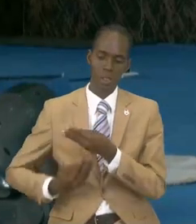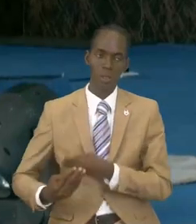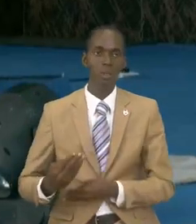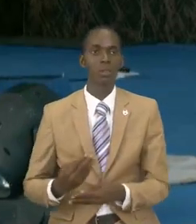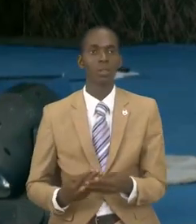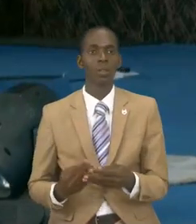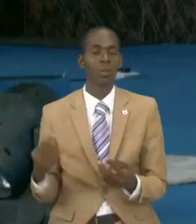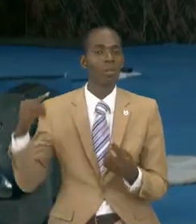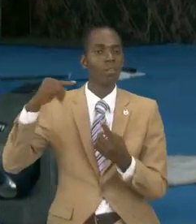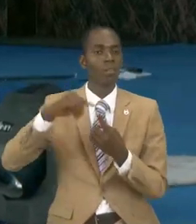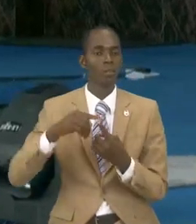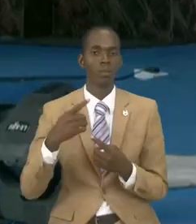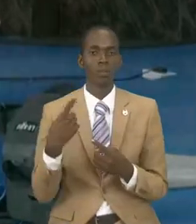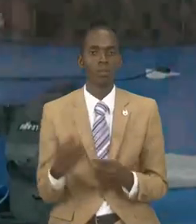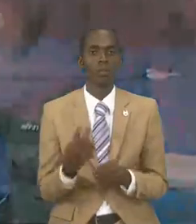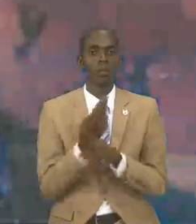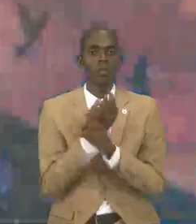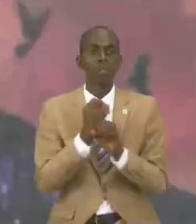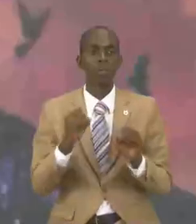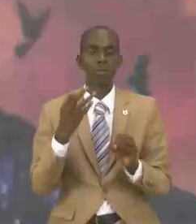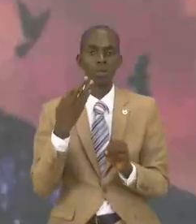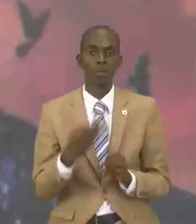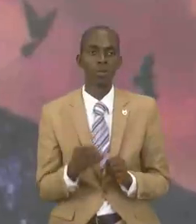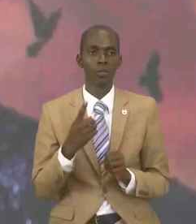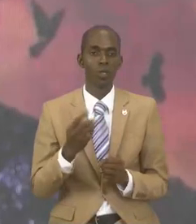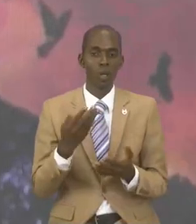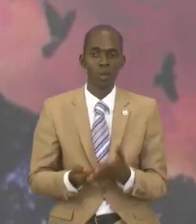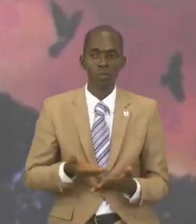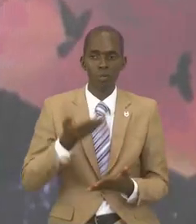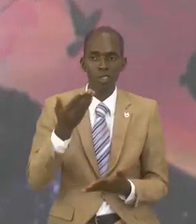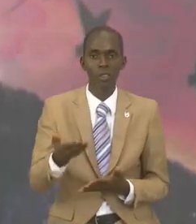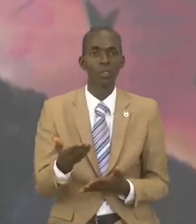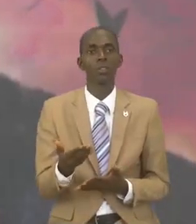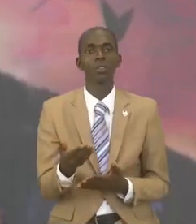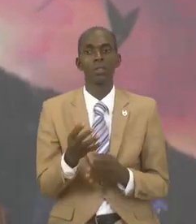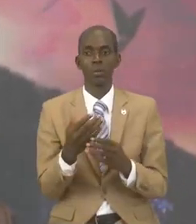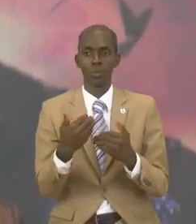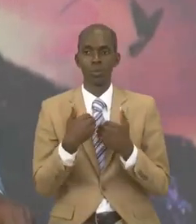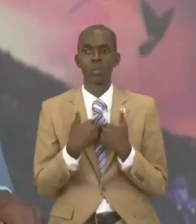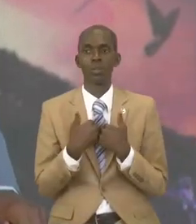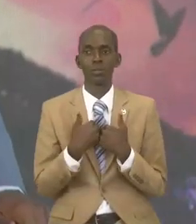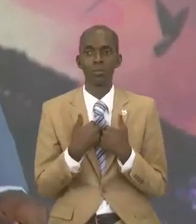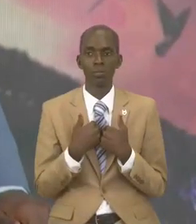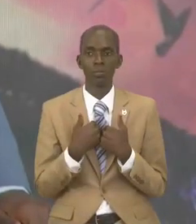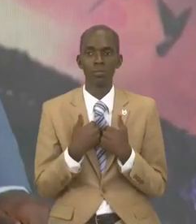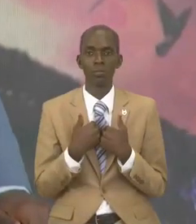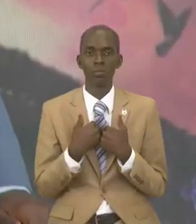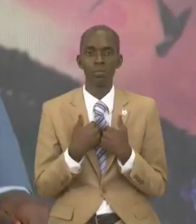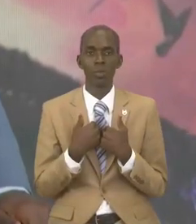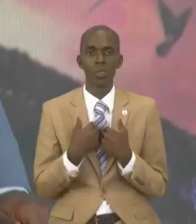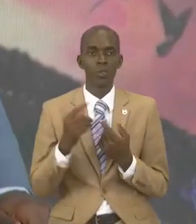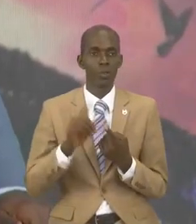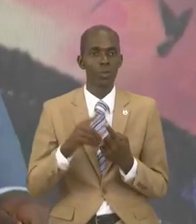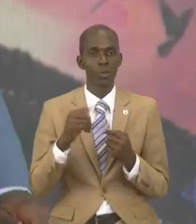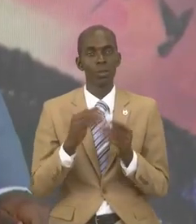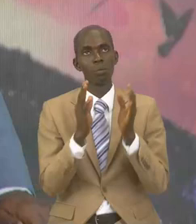notre héritage pour la rédemption de ce que Dieu s'est acquis à